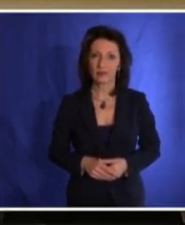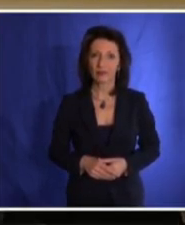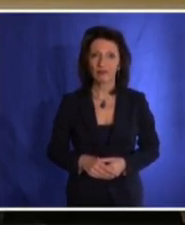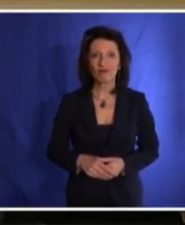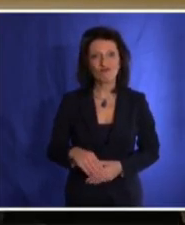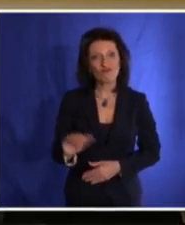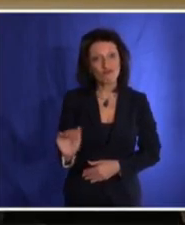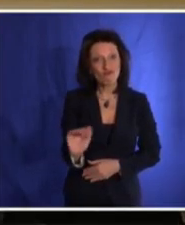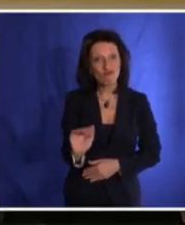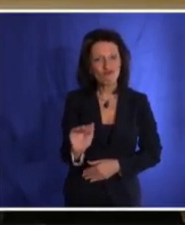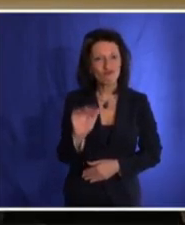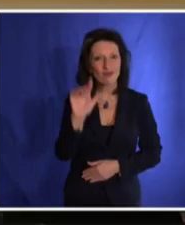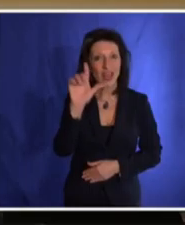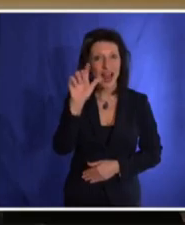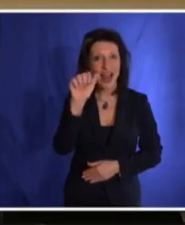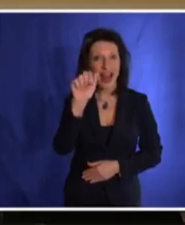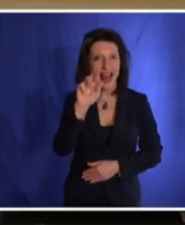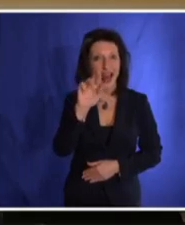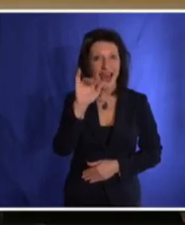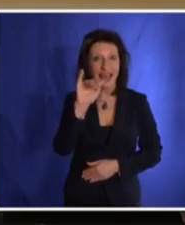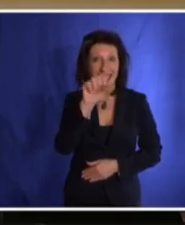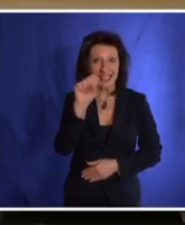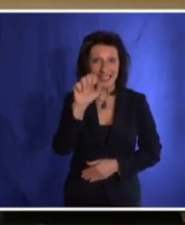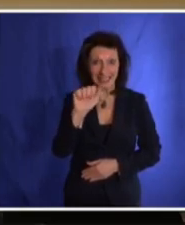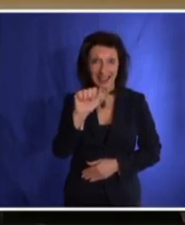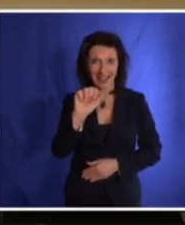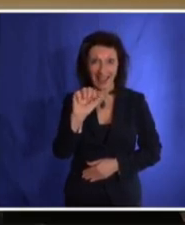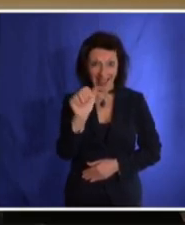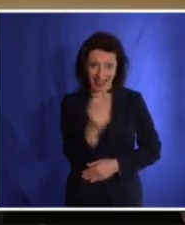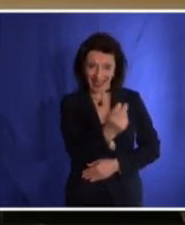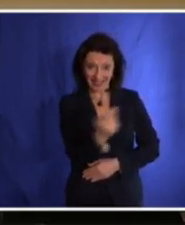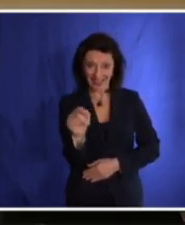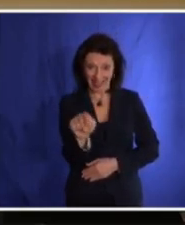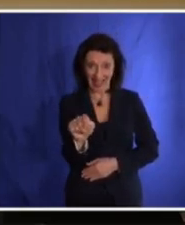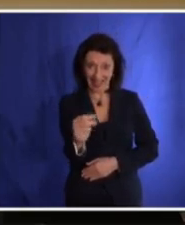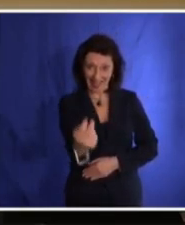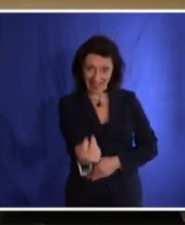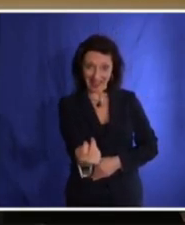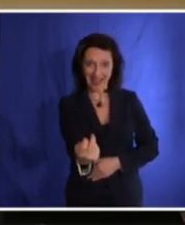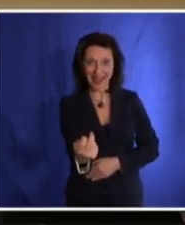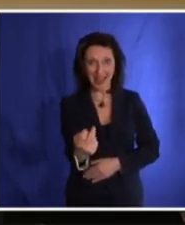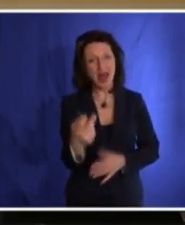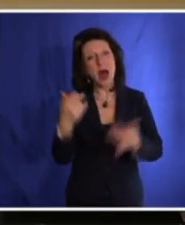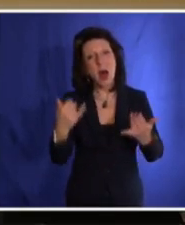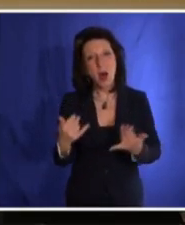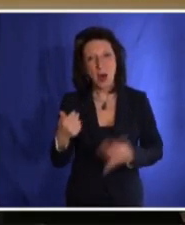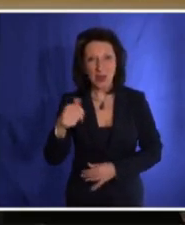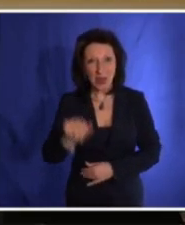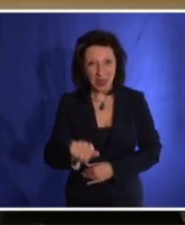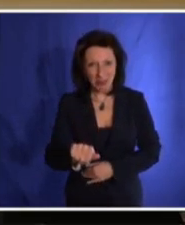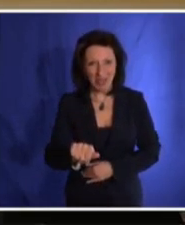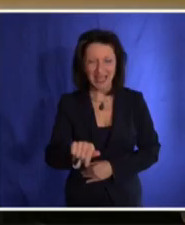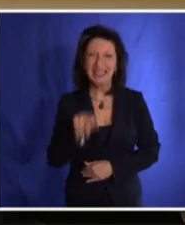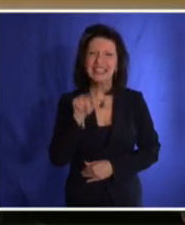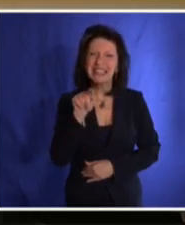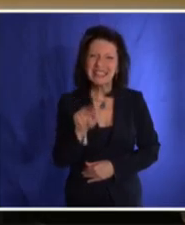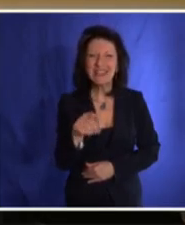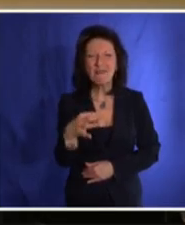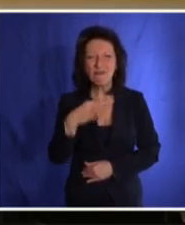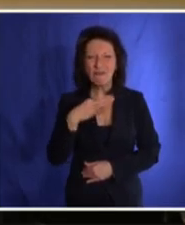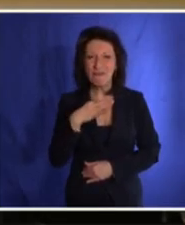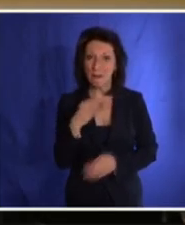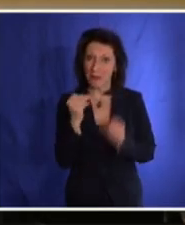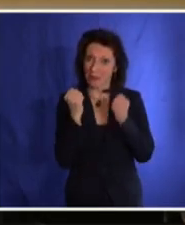Unsere Larissa, sie sitzt gleich in der ersten Reihe, ist auch heute mit dabei. Sie hält mir